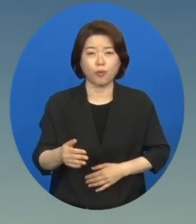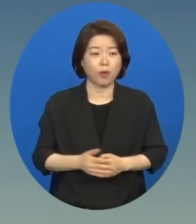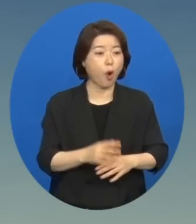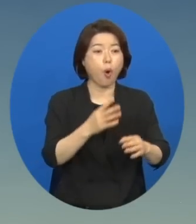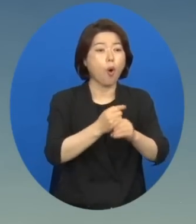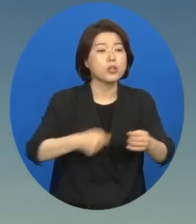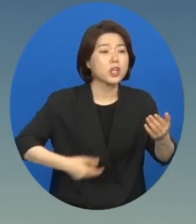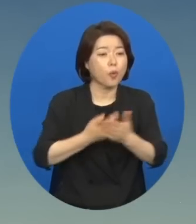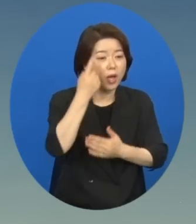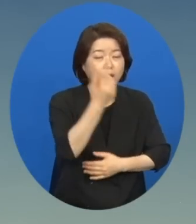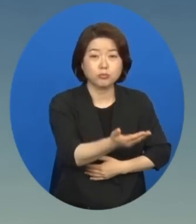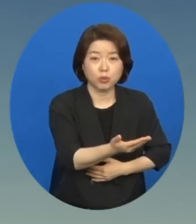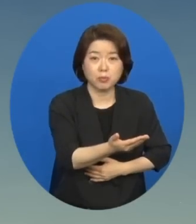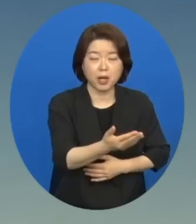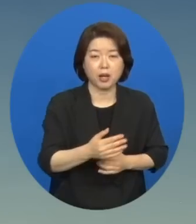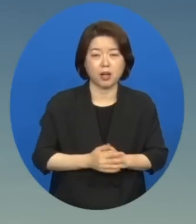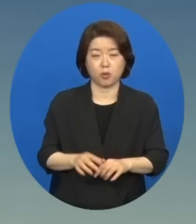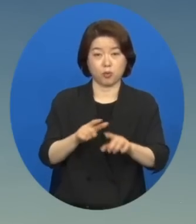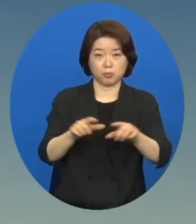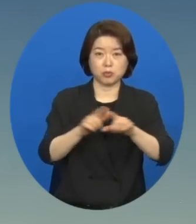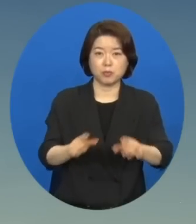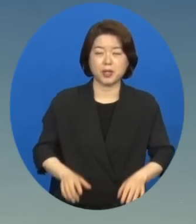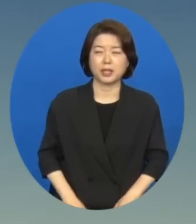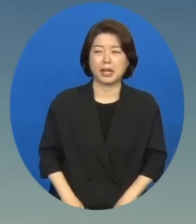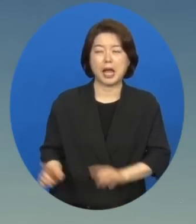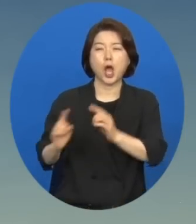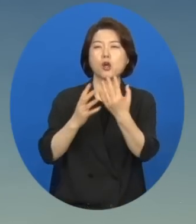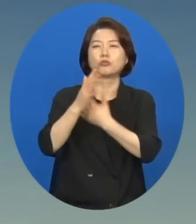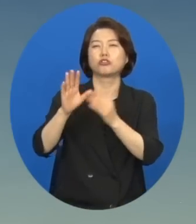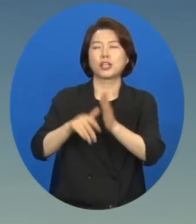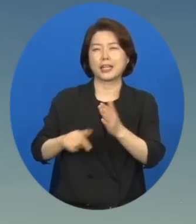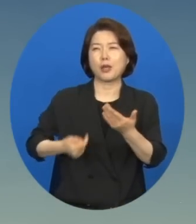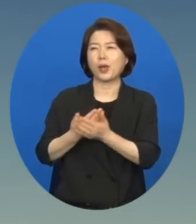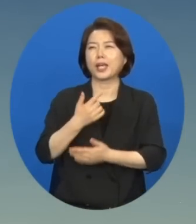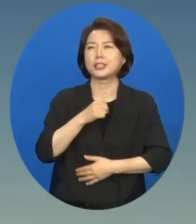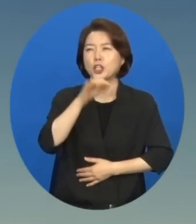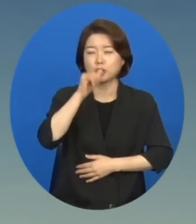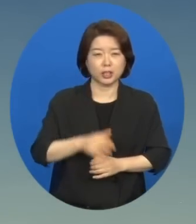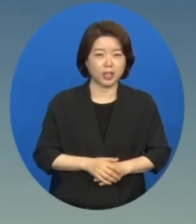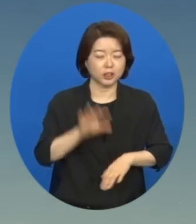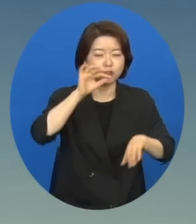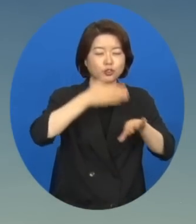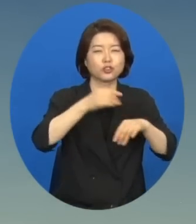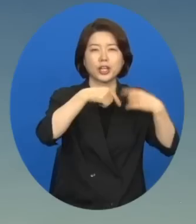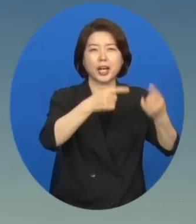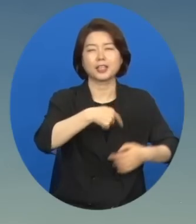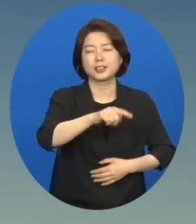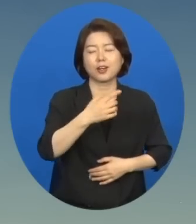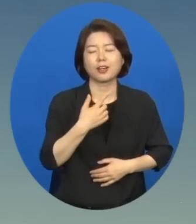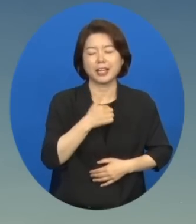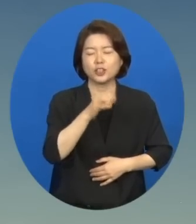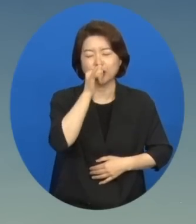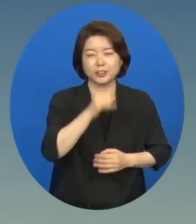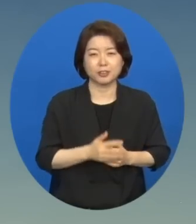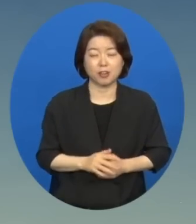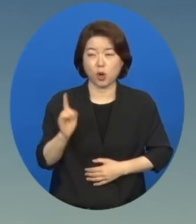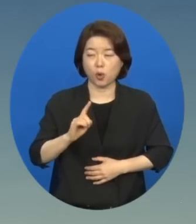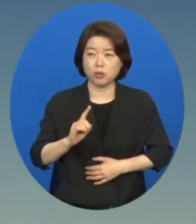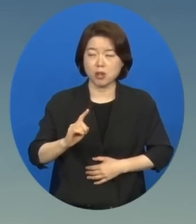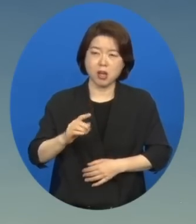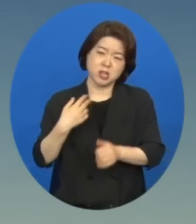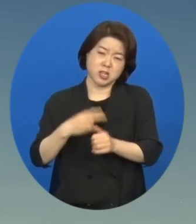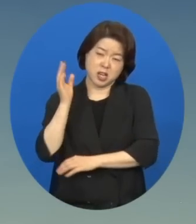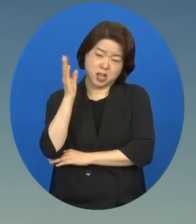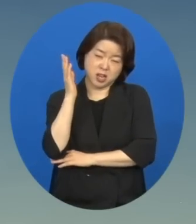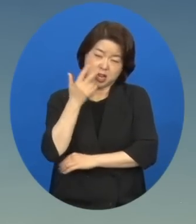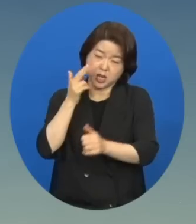회개하셨어요? 물어보면 보통 부흥했대요. 수련회 가서요. 어떤 강사 목사님